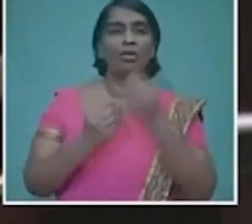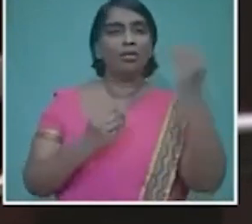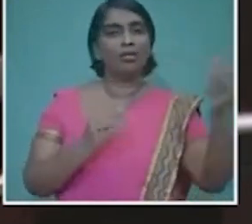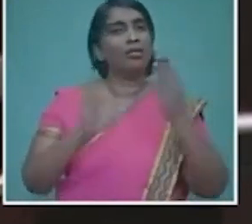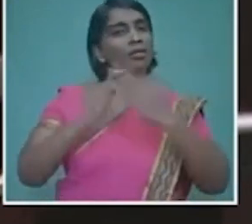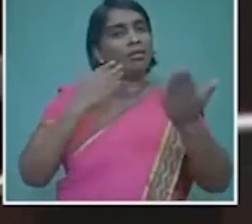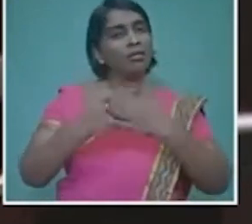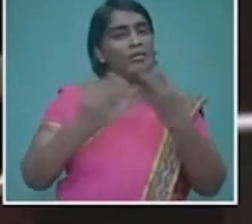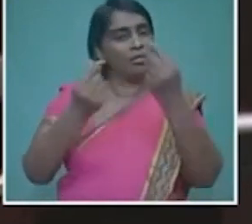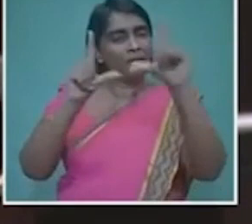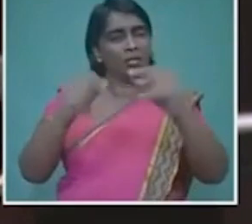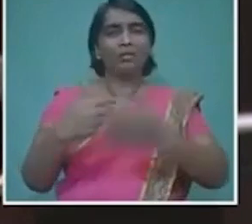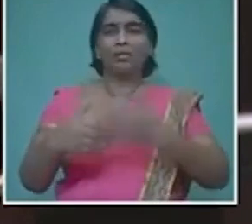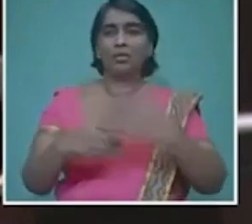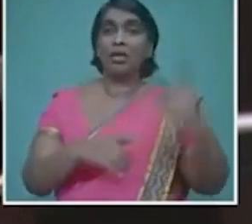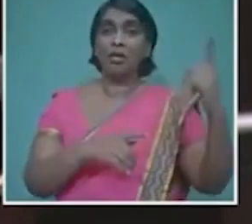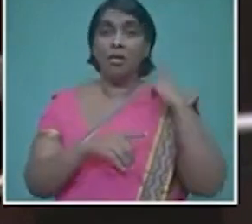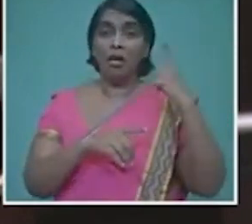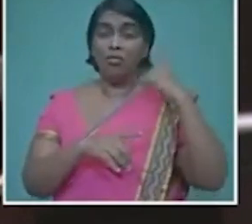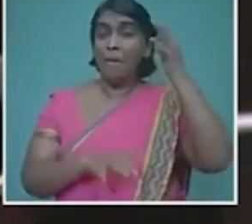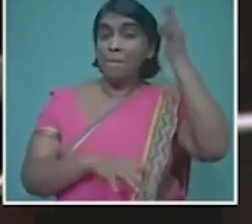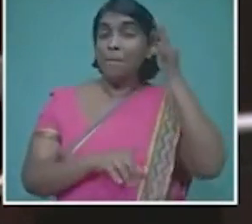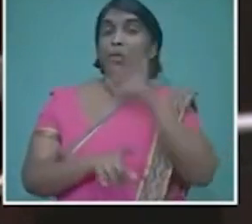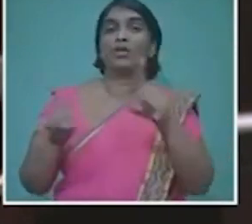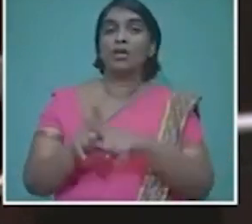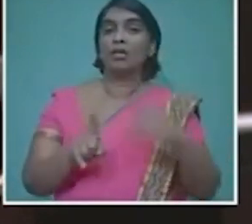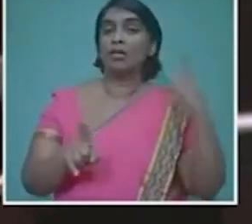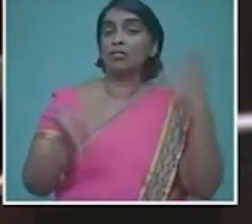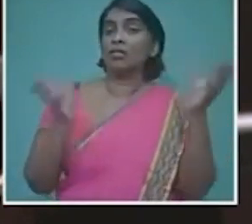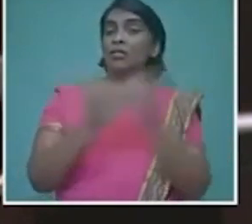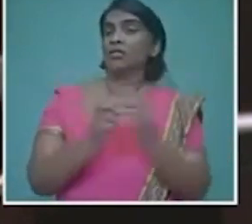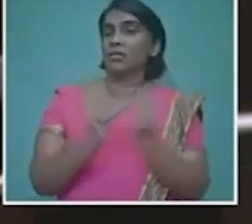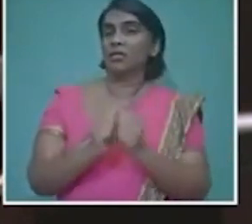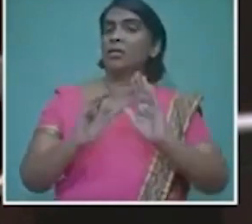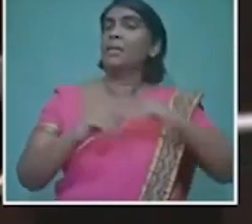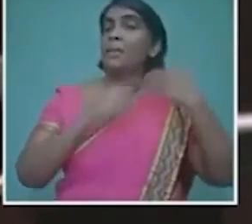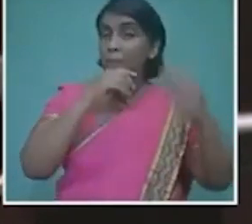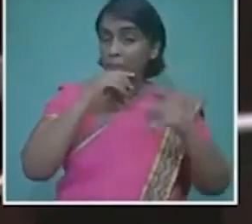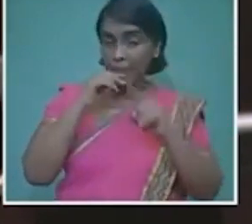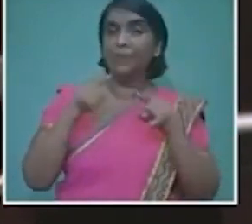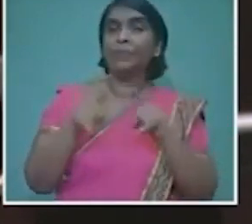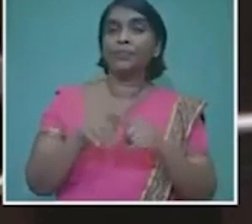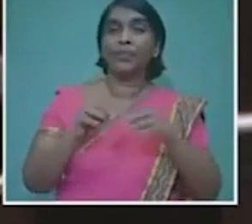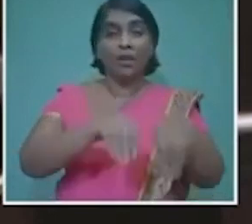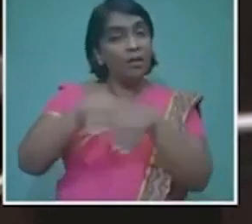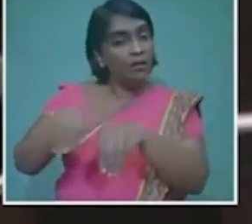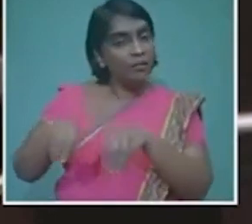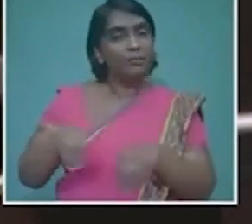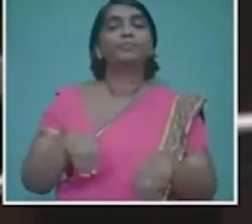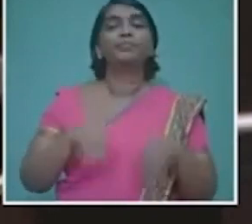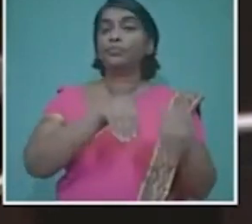තිබෙනවා ඔය බිල්ඩින් පොඩි කාර්යයකට හදලා ඉවර කරන්න තිබ්බ මෙයාගේ හමුදා මේනියාව නිසා හමුදාවේ කණ්ඩායම වැඩි කරා ඊට පස්සේ මොනවද ඇග්‍රිකල්චර්